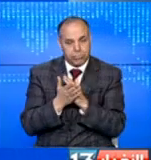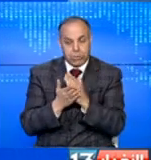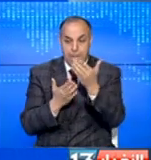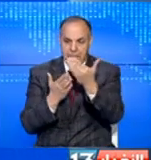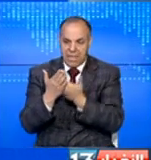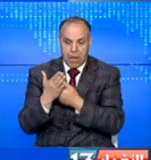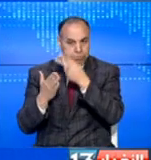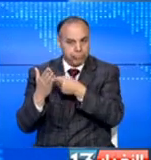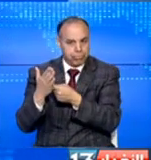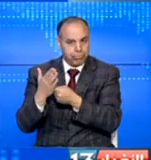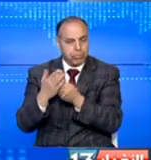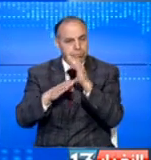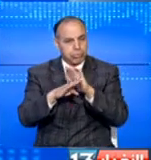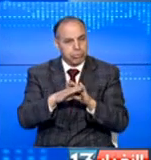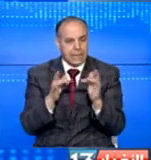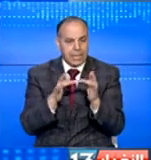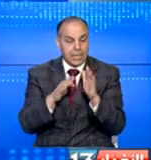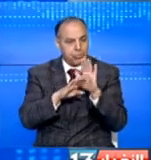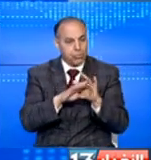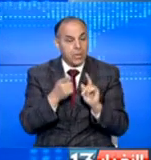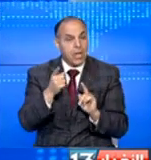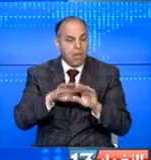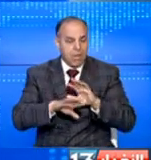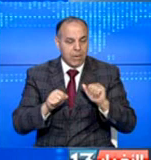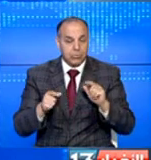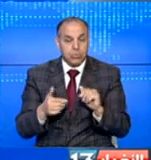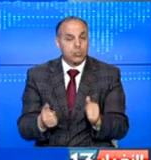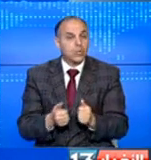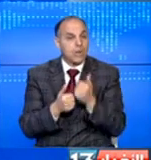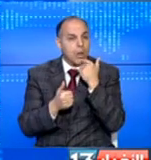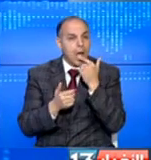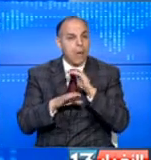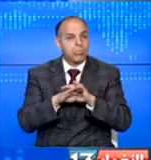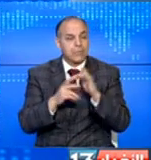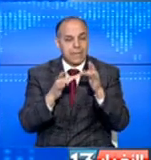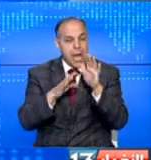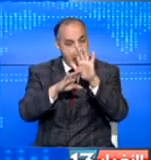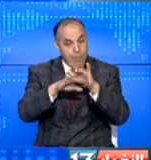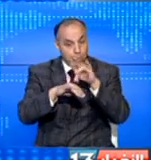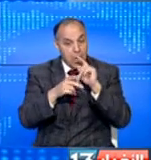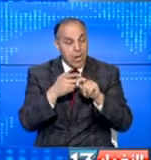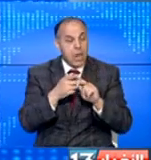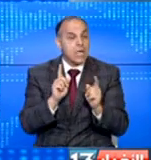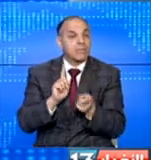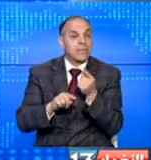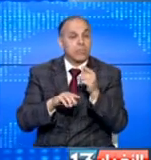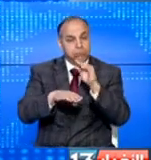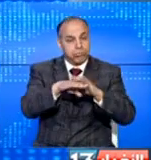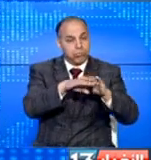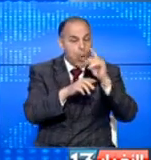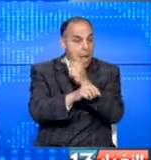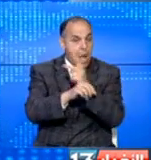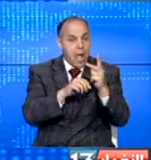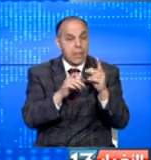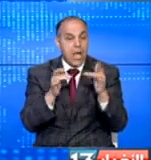ميثاق للاستعمال الآمن للإنترنت في اختتام تظاهرة معا من أجل إنترنت آمن التي خصصت للتوعية